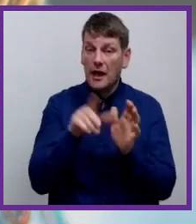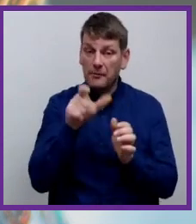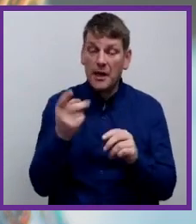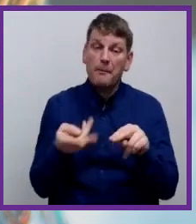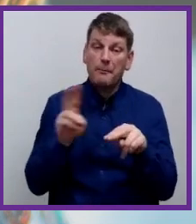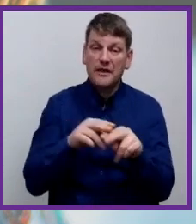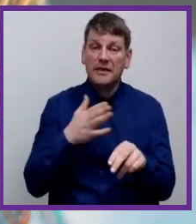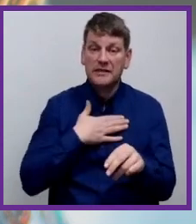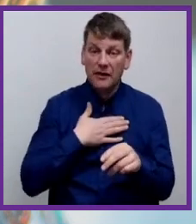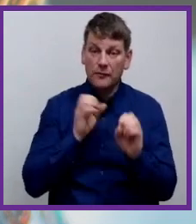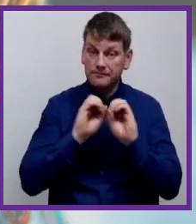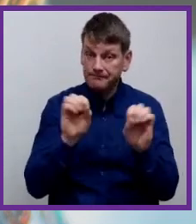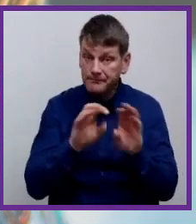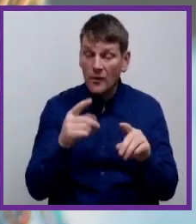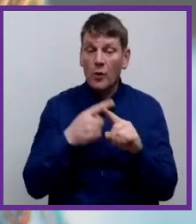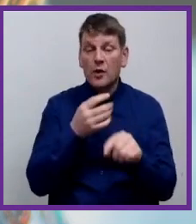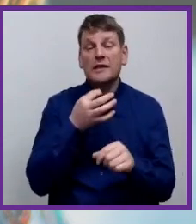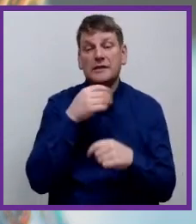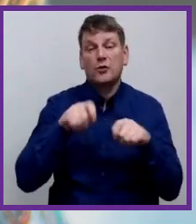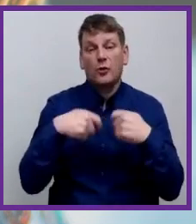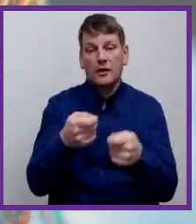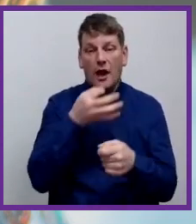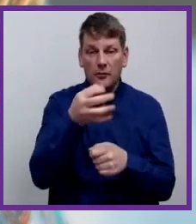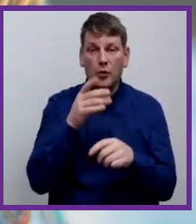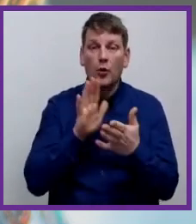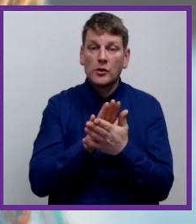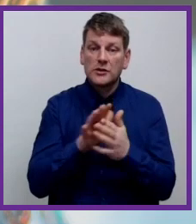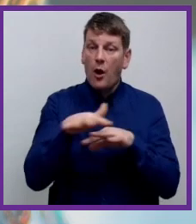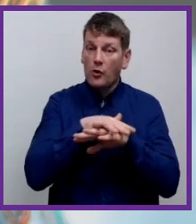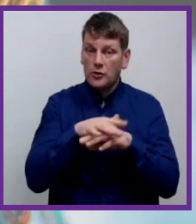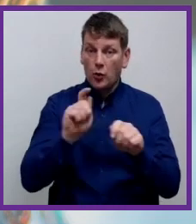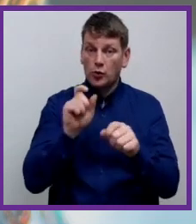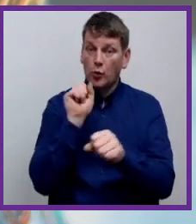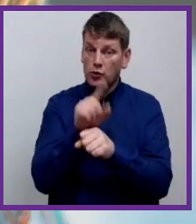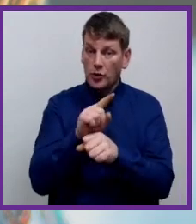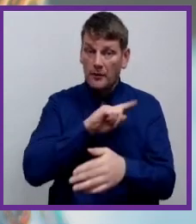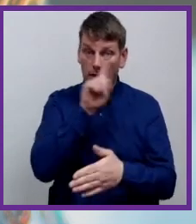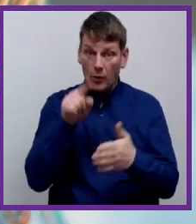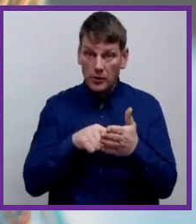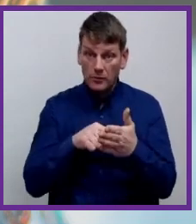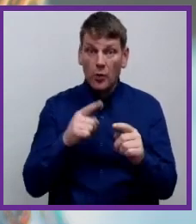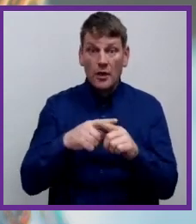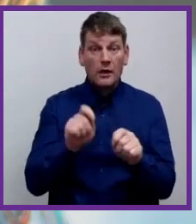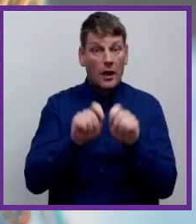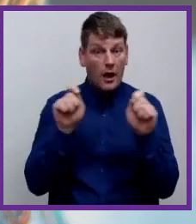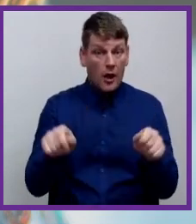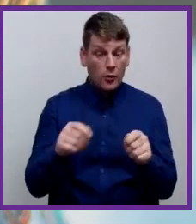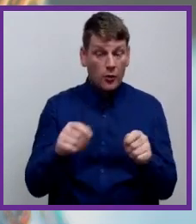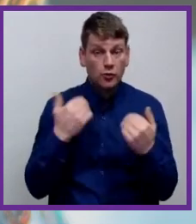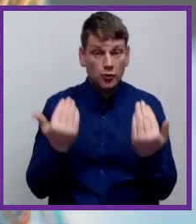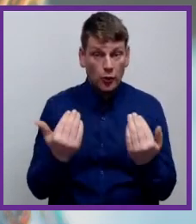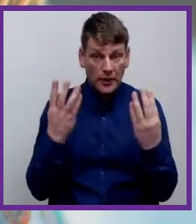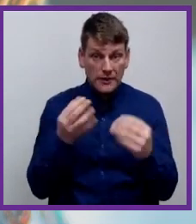un arī sniegt atbildes uz auditorijas uzdotajiem jautājumiem. Un atklājot mūsu šodienas